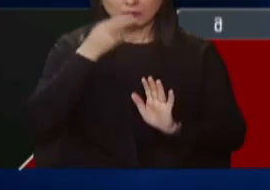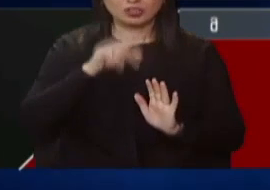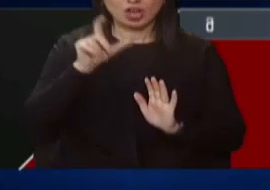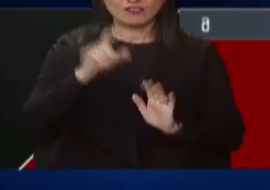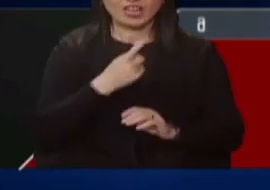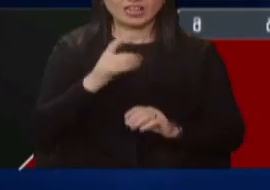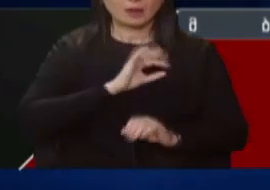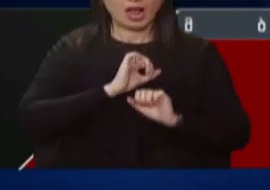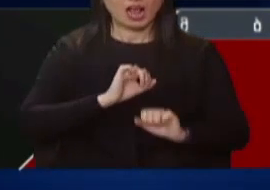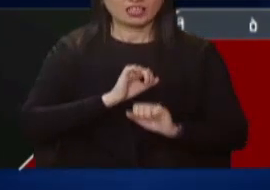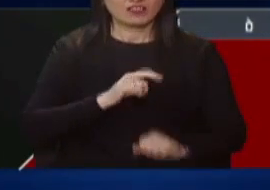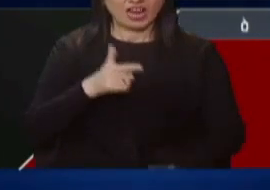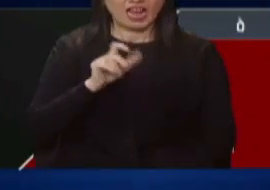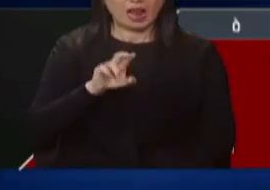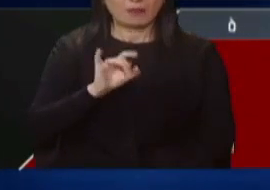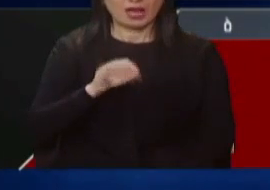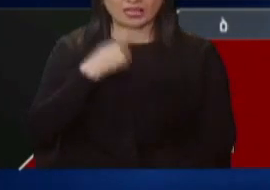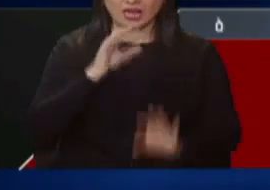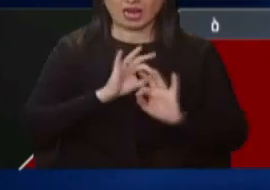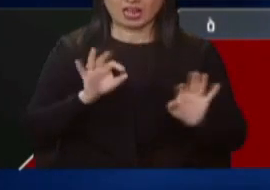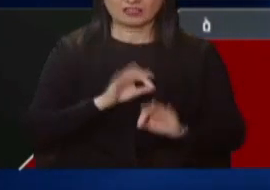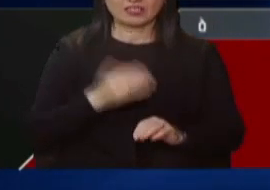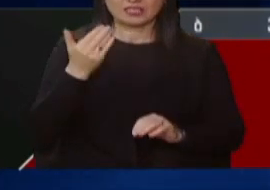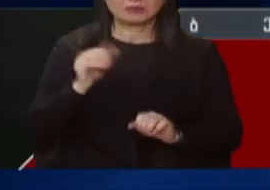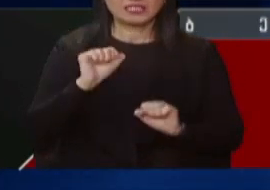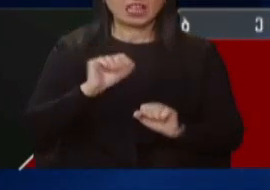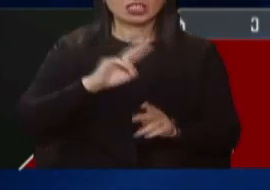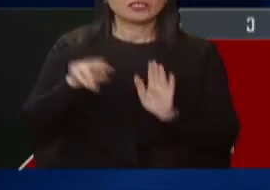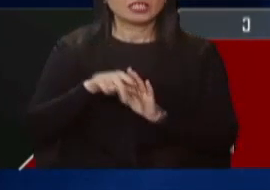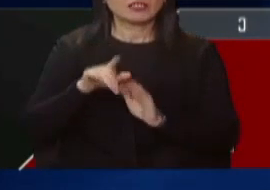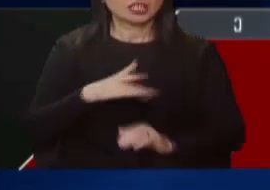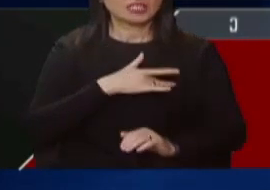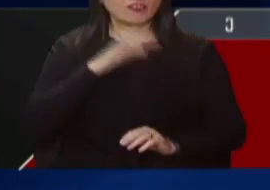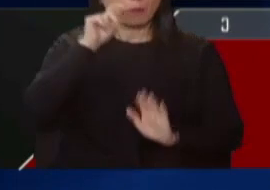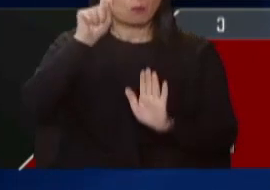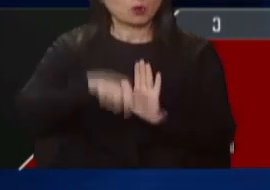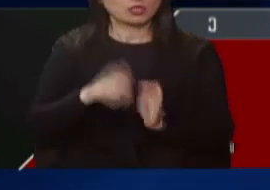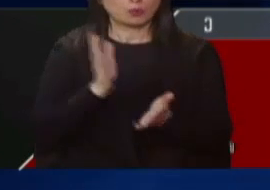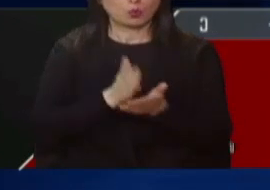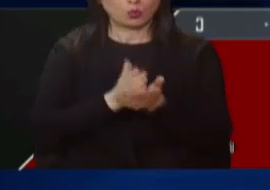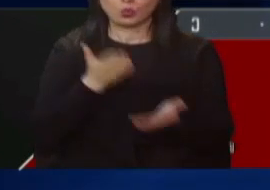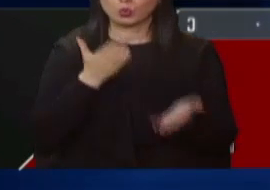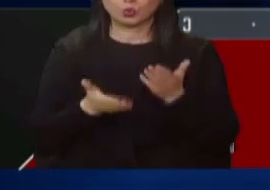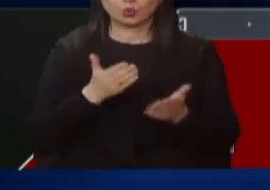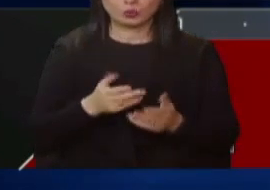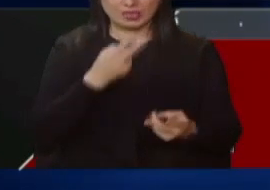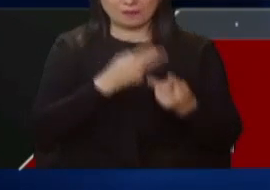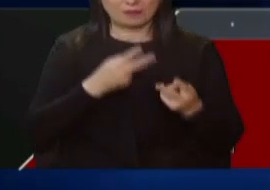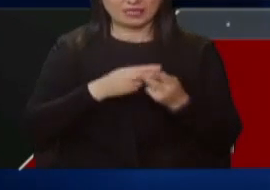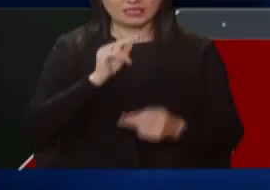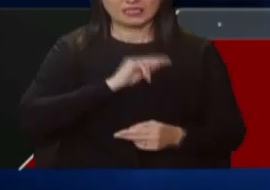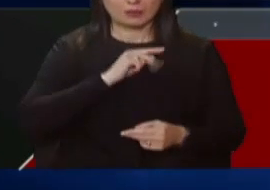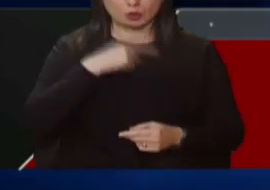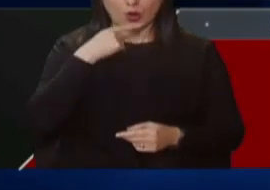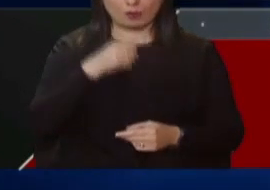მსჯავრდებულის ერთ-ერთმა ადვოკატმა ვალერი გელბახიანმა განაცხადა მისი დაცვის ქვეშ მყოფის სავარაუდო მოწამვლის შესახებ. Როგორც პენიტენციური